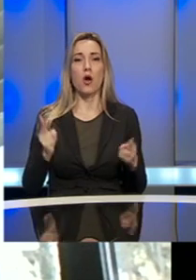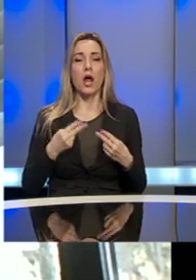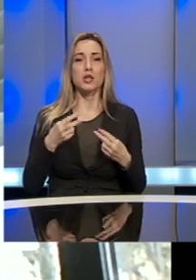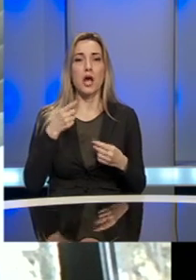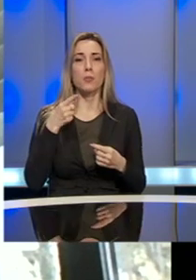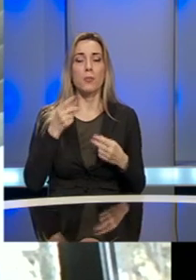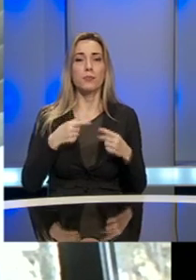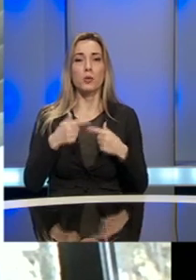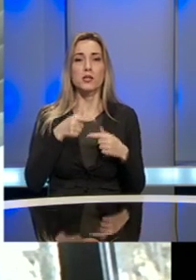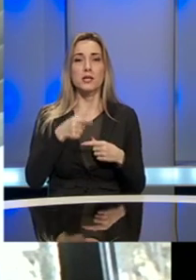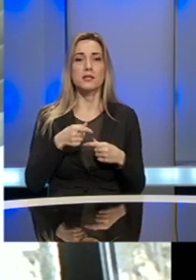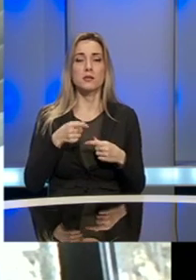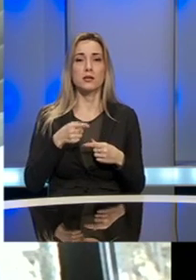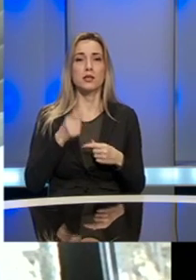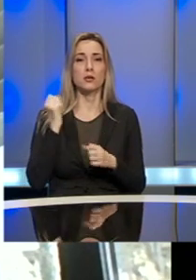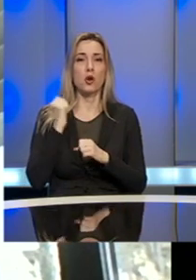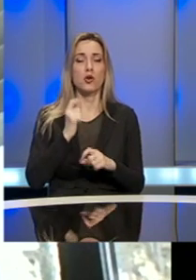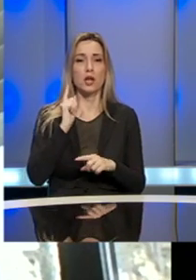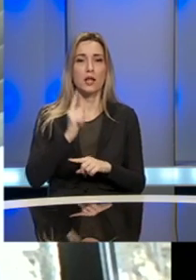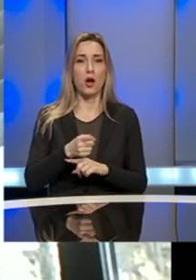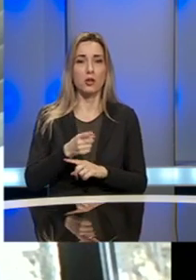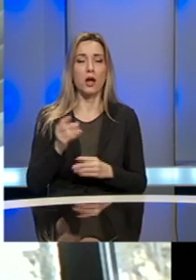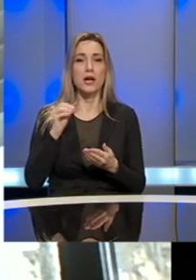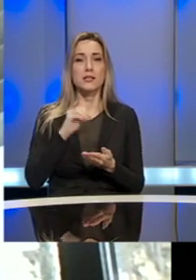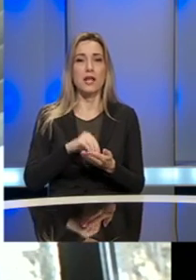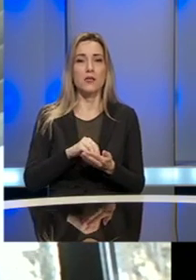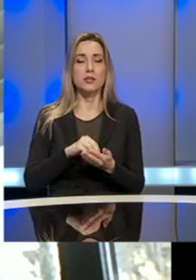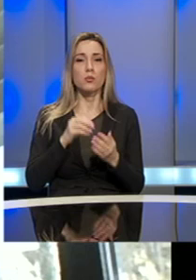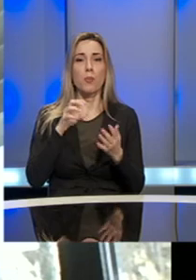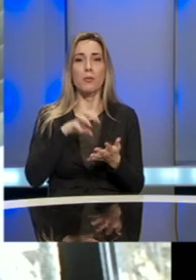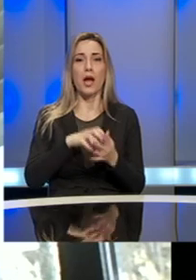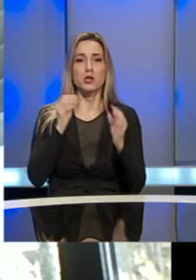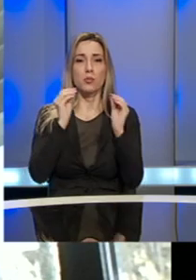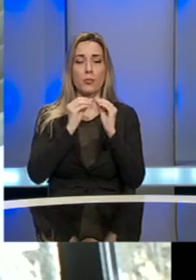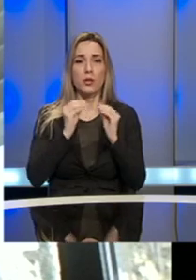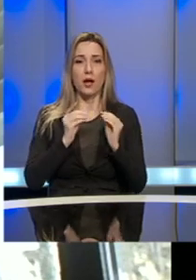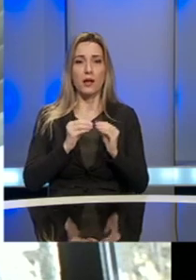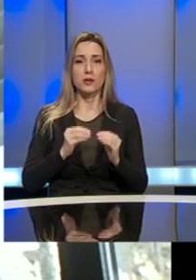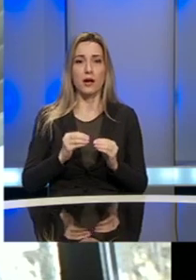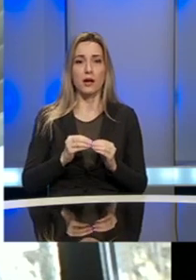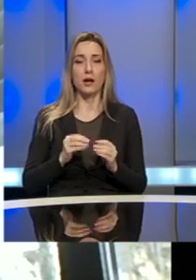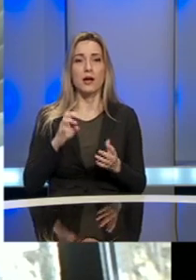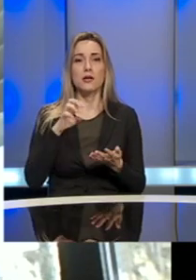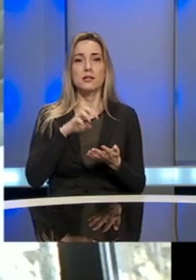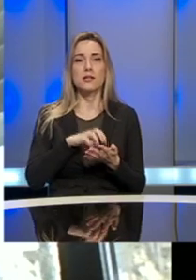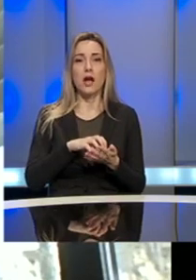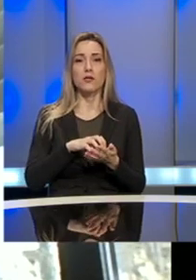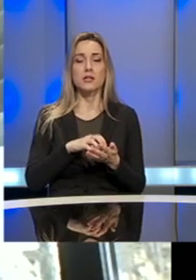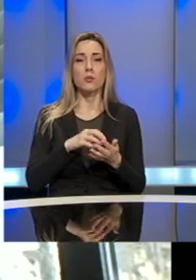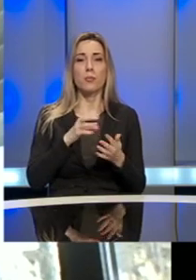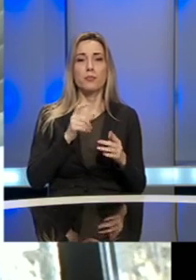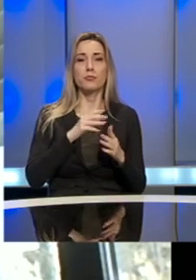donošenja odluka. Stavili smo svoje resurse koje imamo, bazu podataka, kompletno smo stavili privrednicima u narednom periodu dok